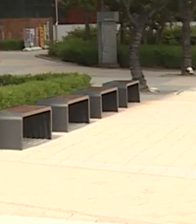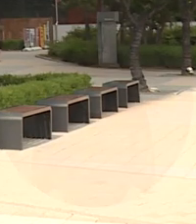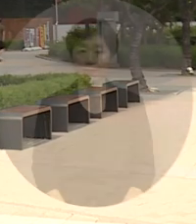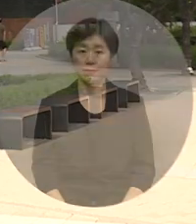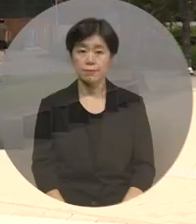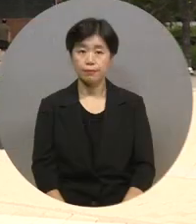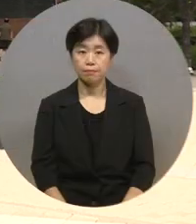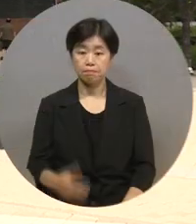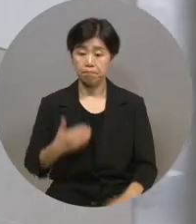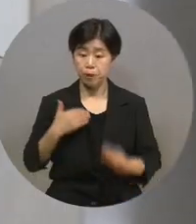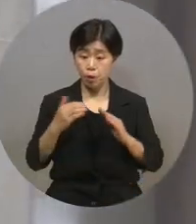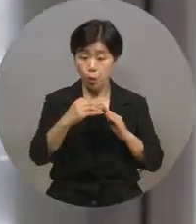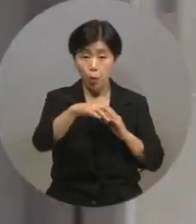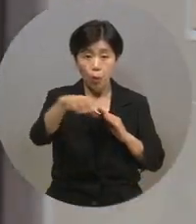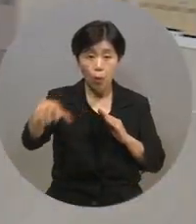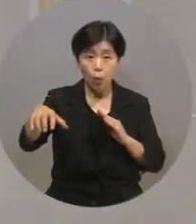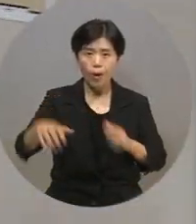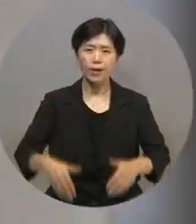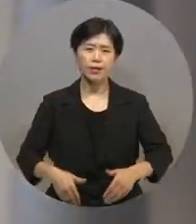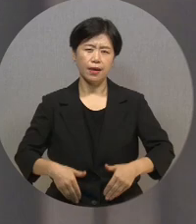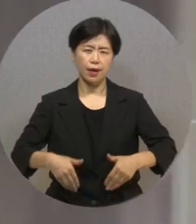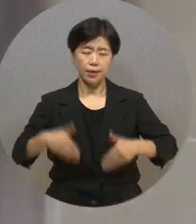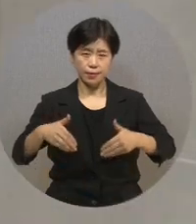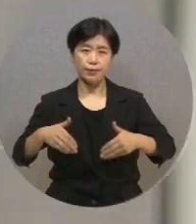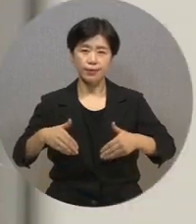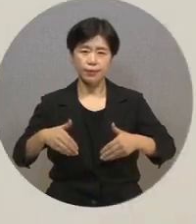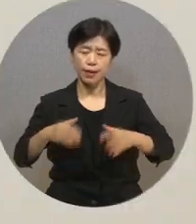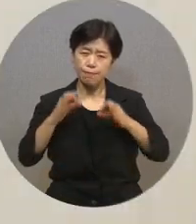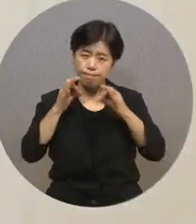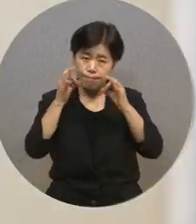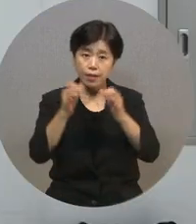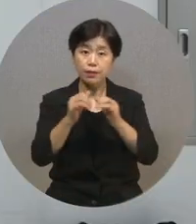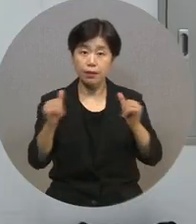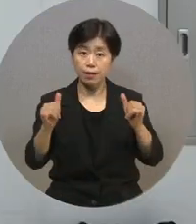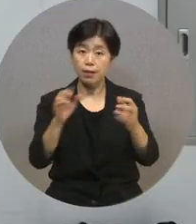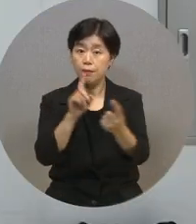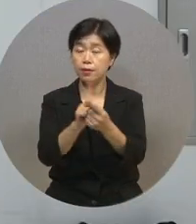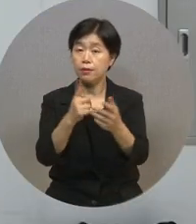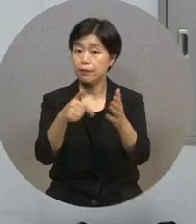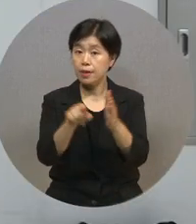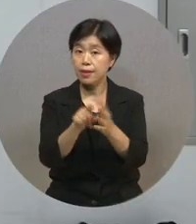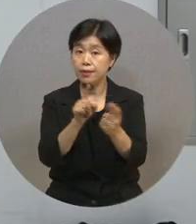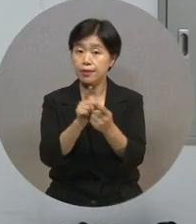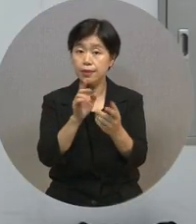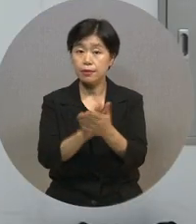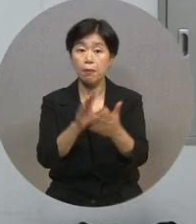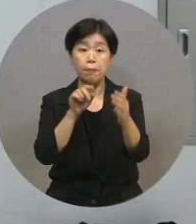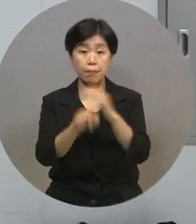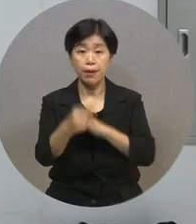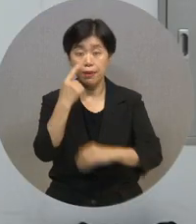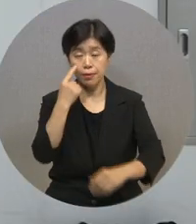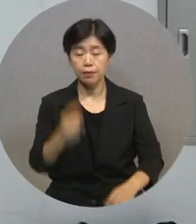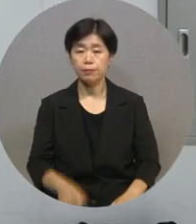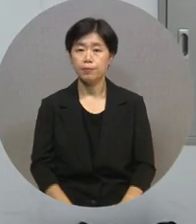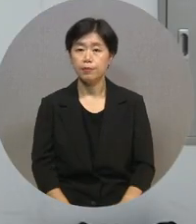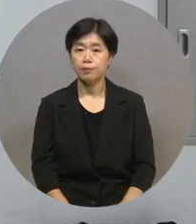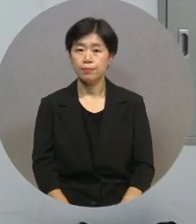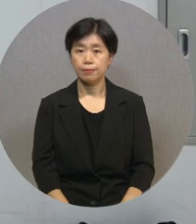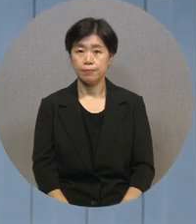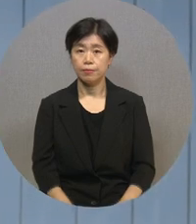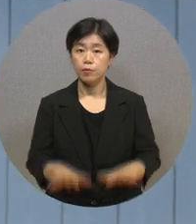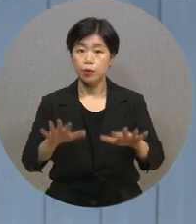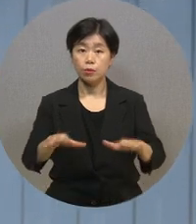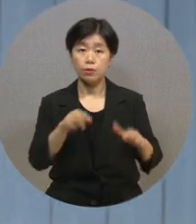우리 주변을 따뜻하게 만드는 사람들. 그들을 만나기 위해 직접 현장을 찾아가 봤습니다.